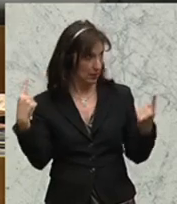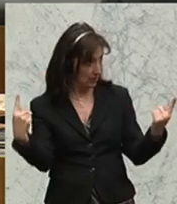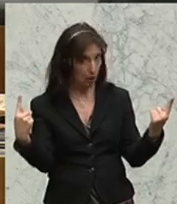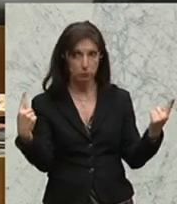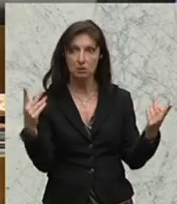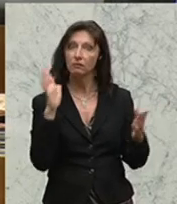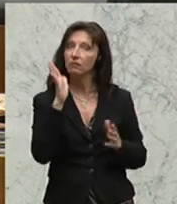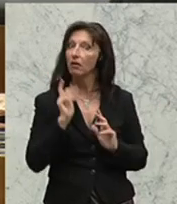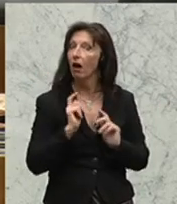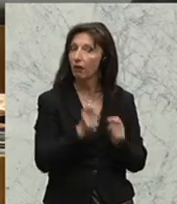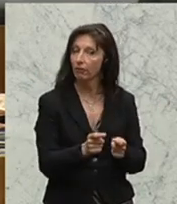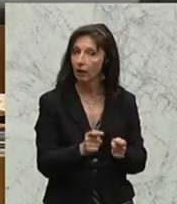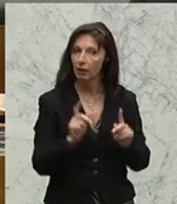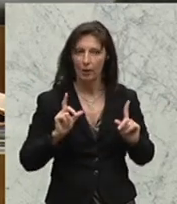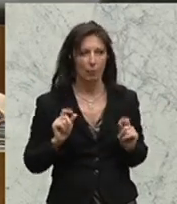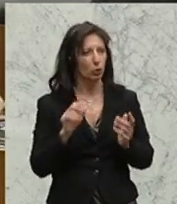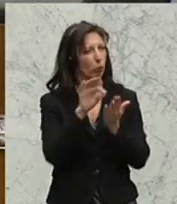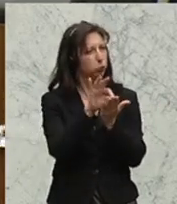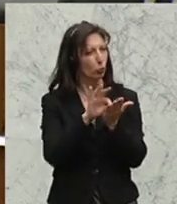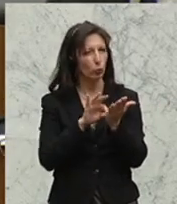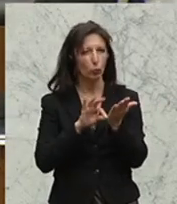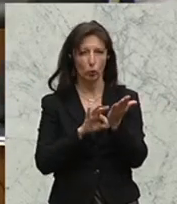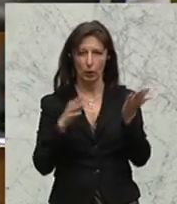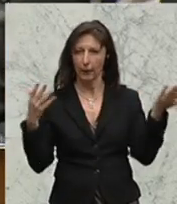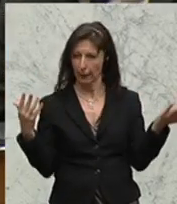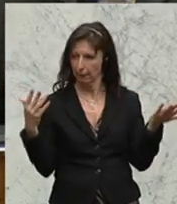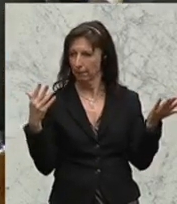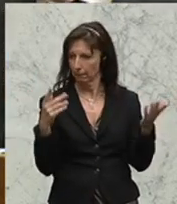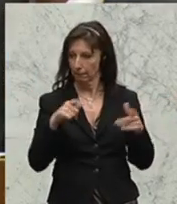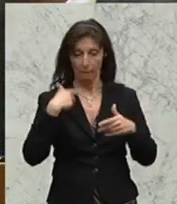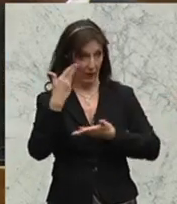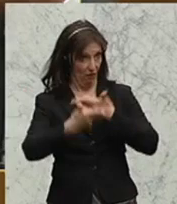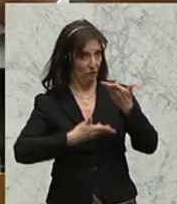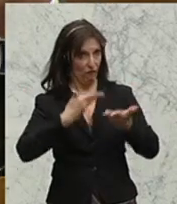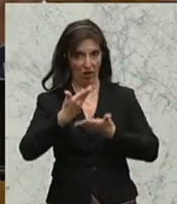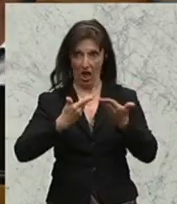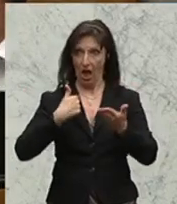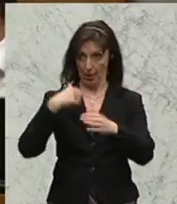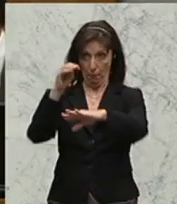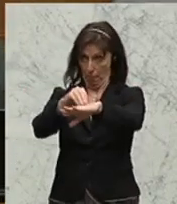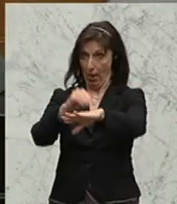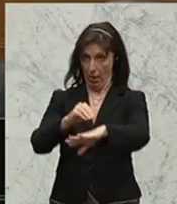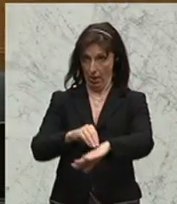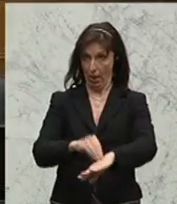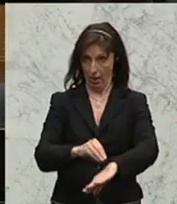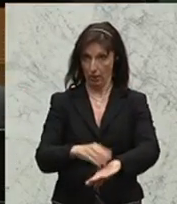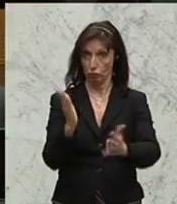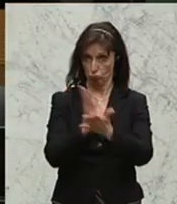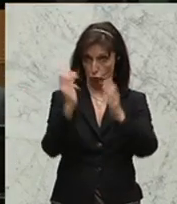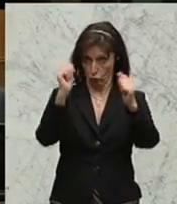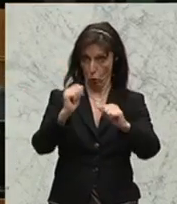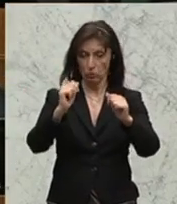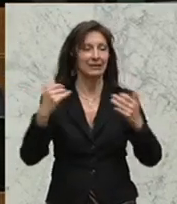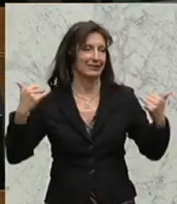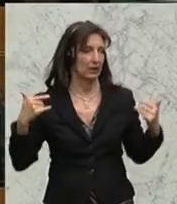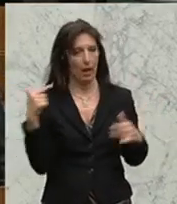denen die Punkte, die bei denen es Konsens oder die wir in die Verhandlungen eingebracht waren, was Konsens gegeben hätte, aufgenommen